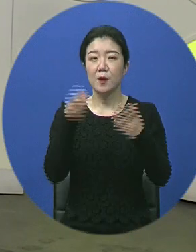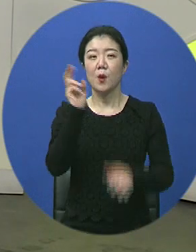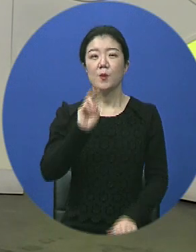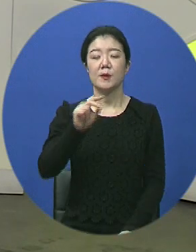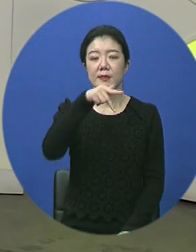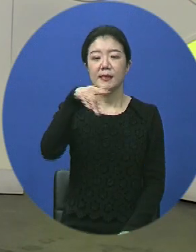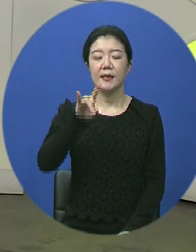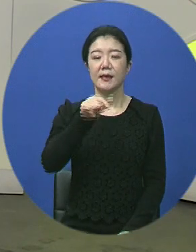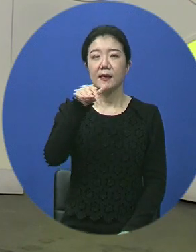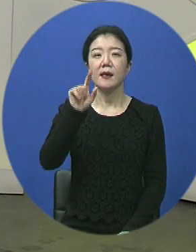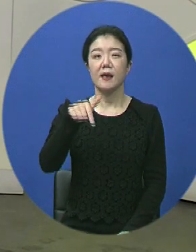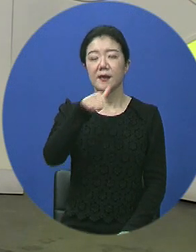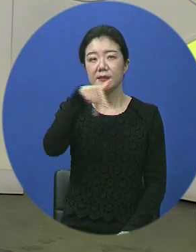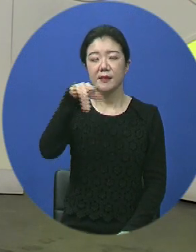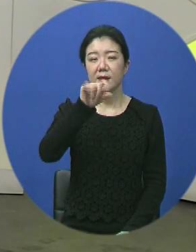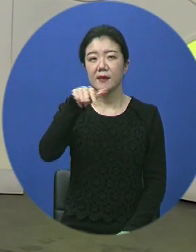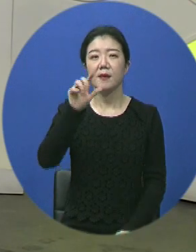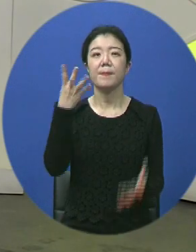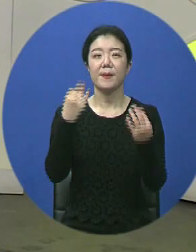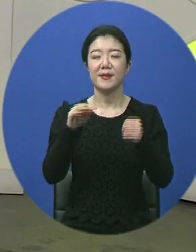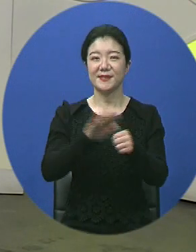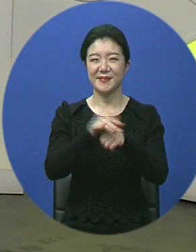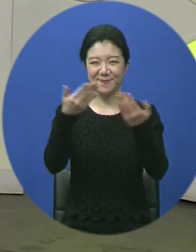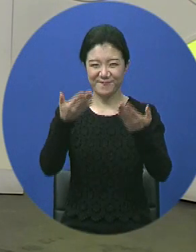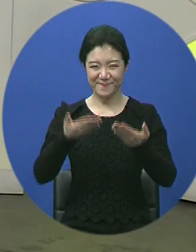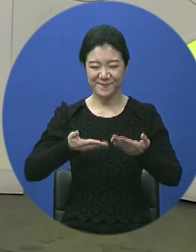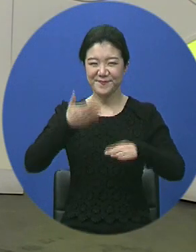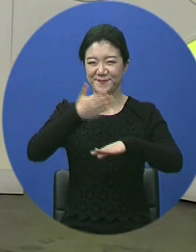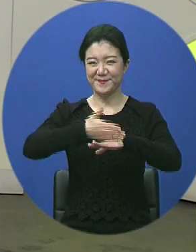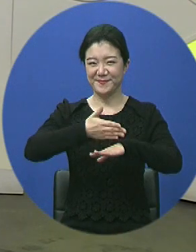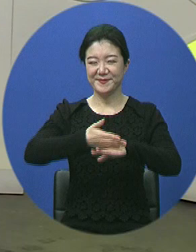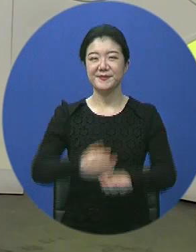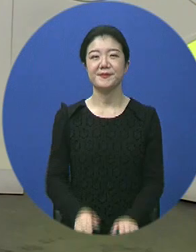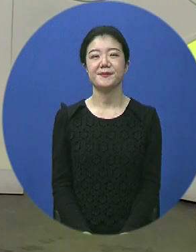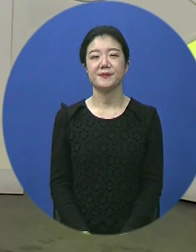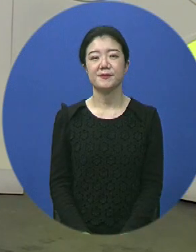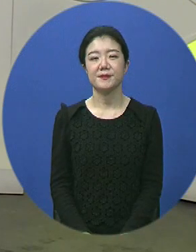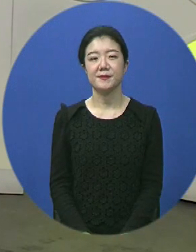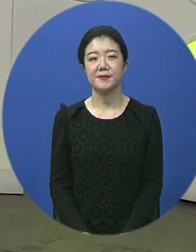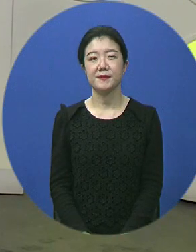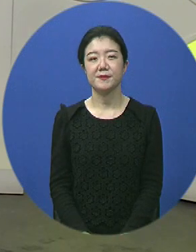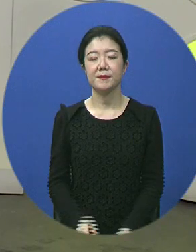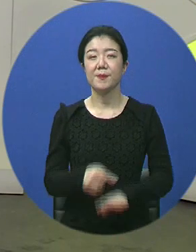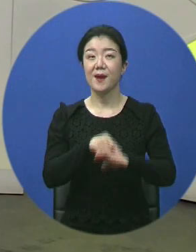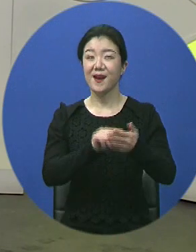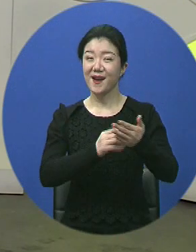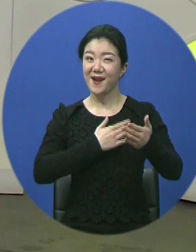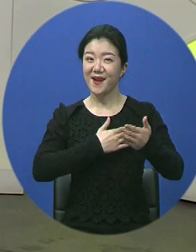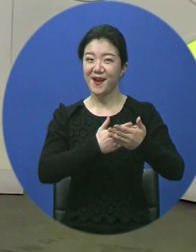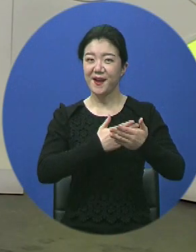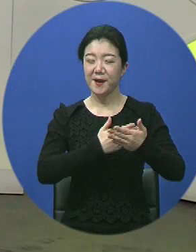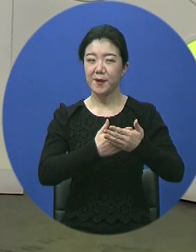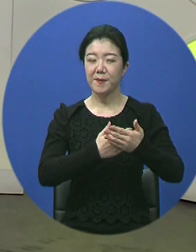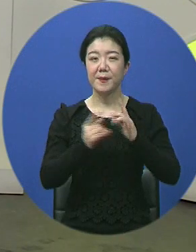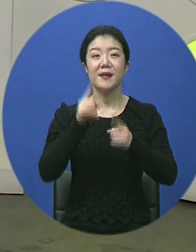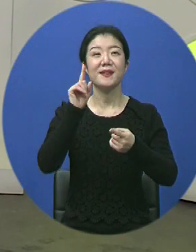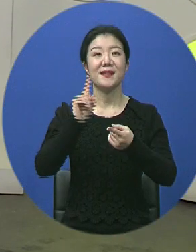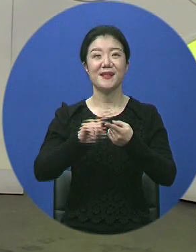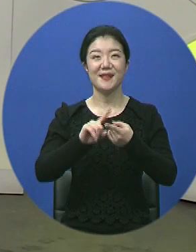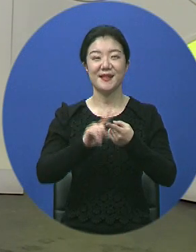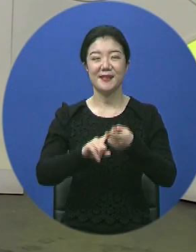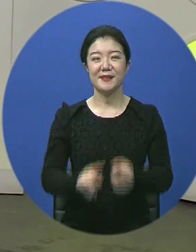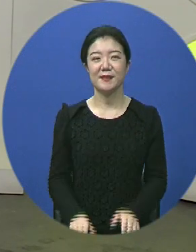신곡 째깍째깍도 여러분들 많이 사랑해 주셨으면 감사하겠습니다. 네, 그리고 가슴이 콩콩콩이 아까